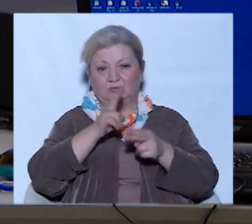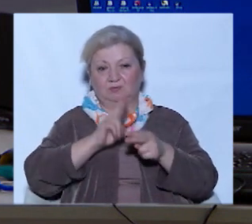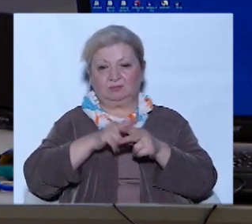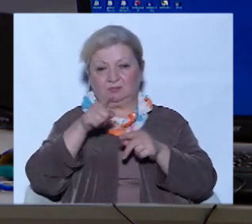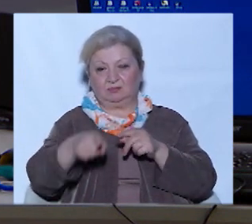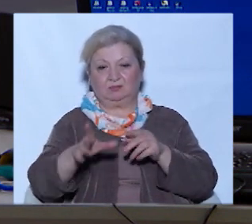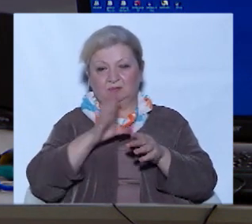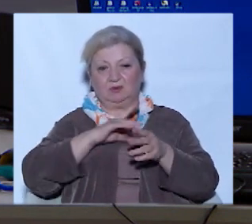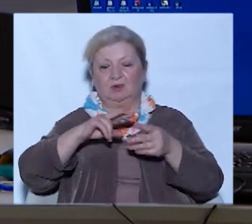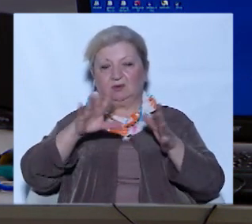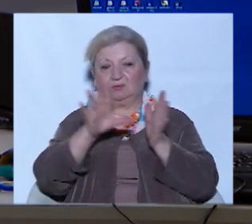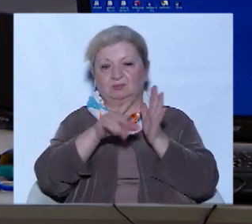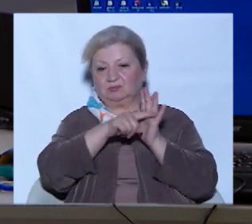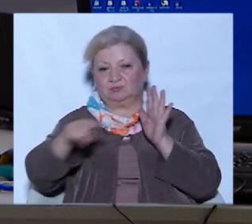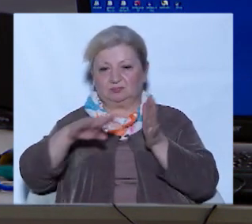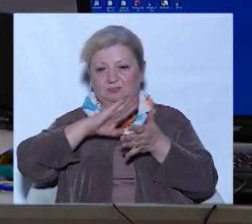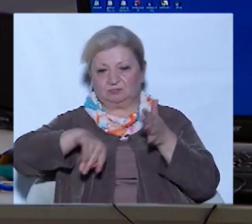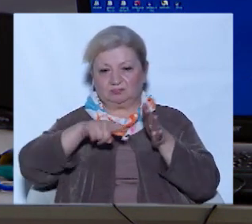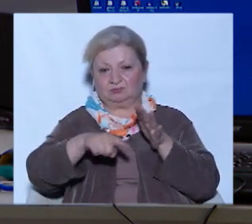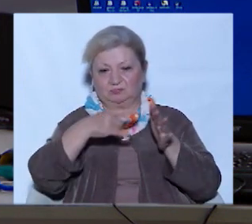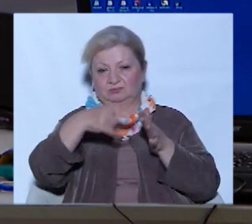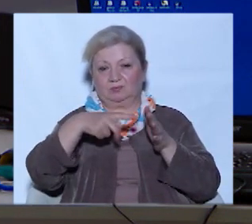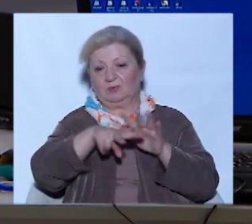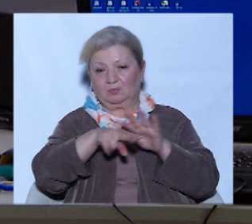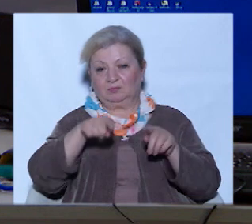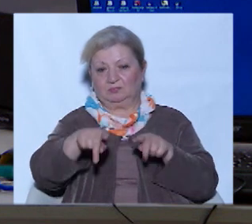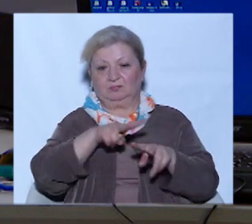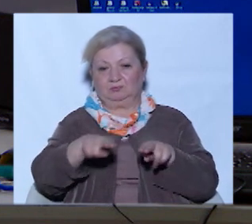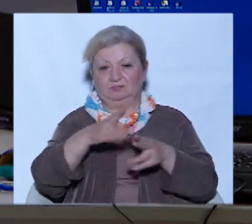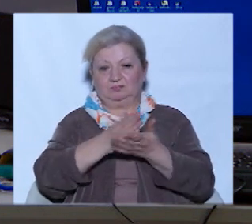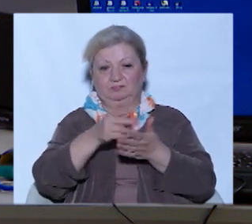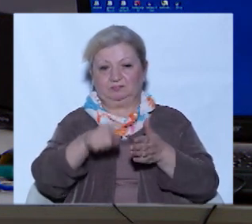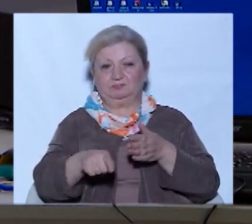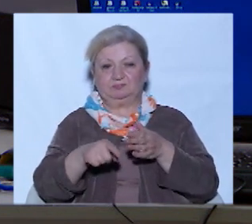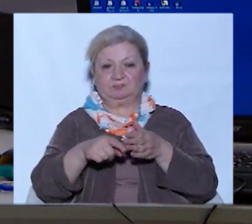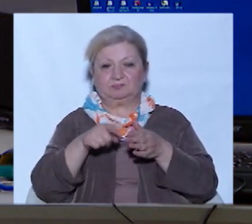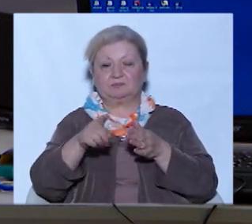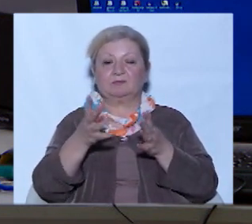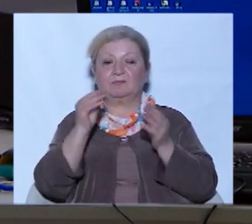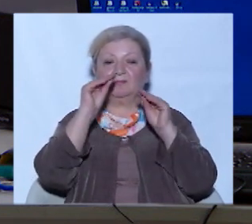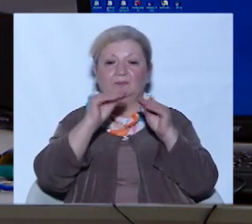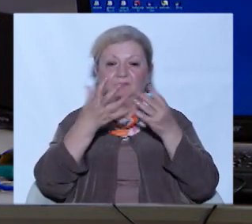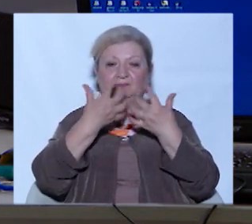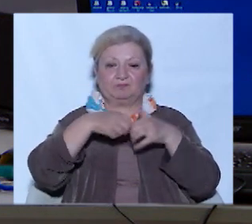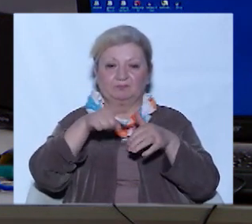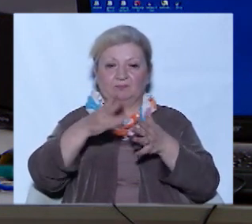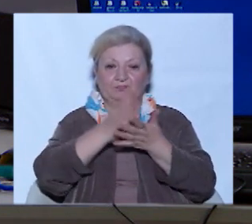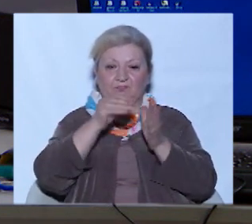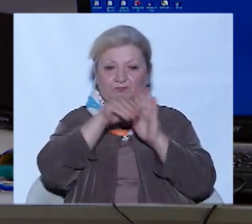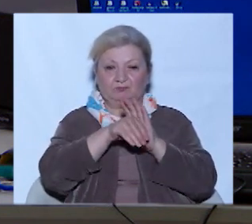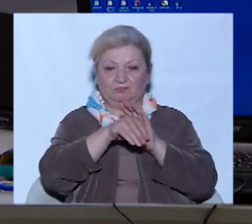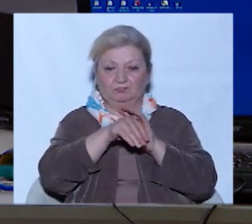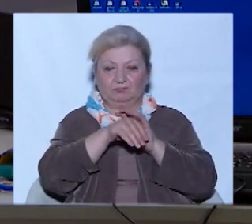მობილურის დამტენი, რო გაჩვენეთ უსადენო, აგერ კიდე იმპულსები წარმოიშვებოთ, აქაც ესეა. ამ